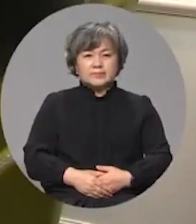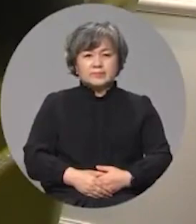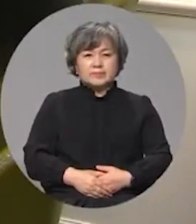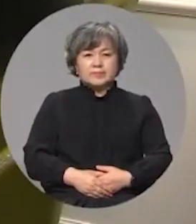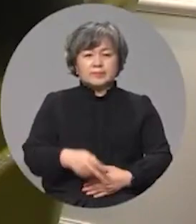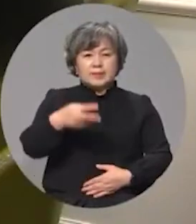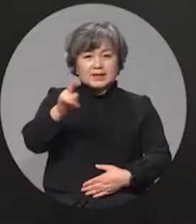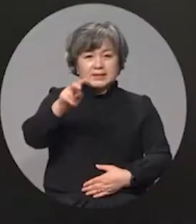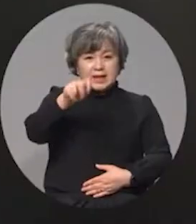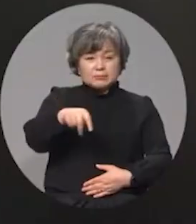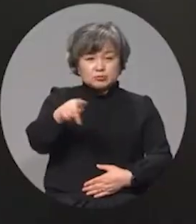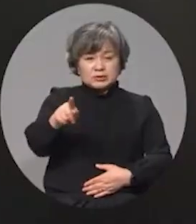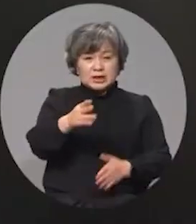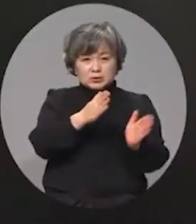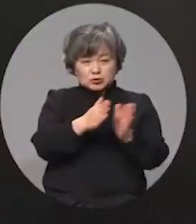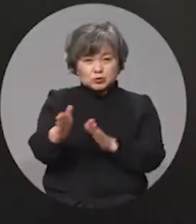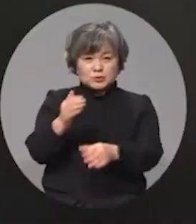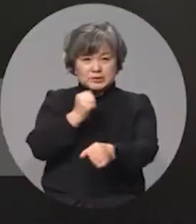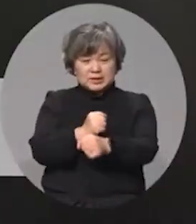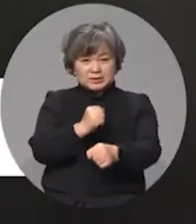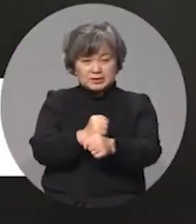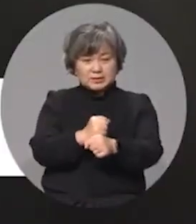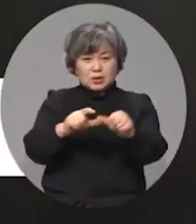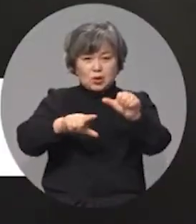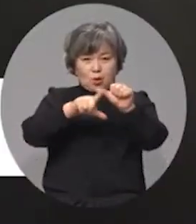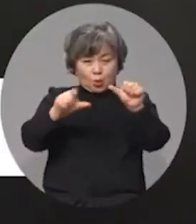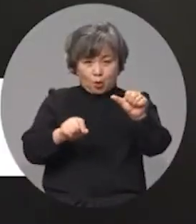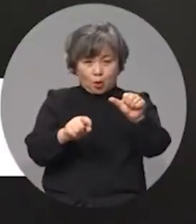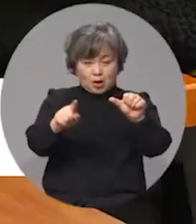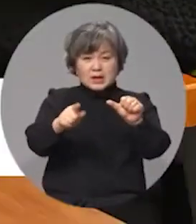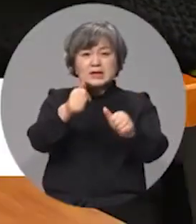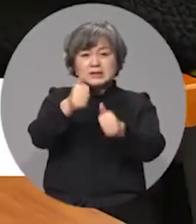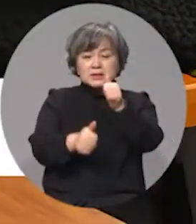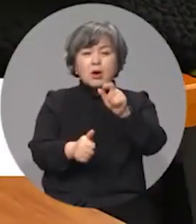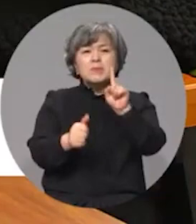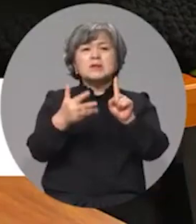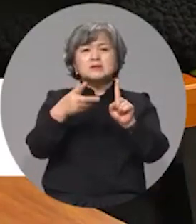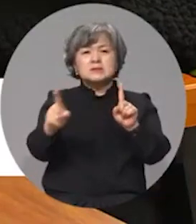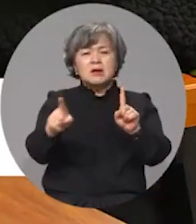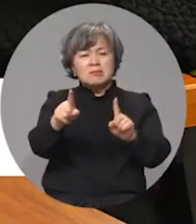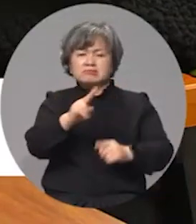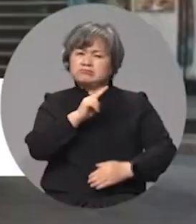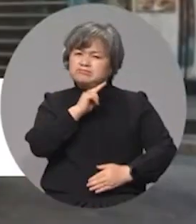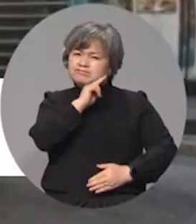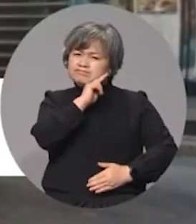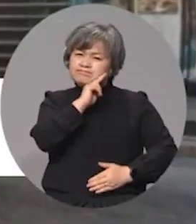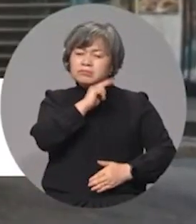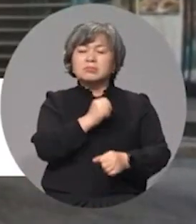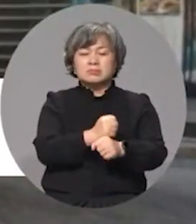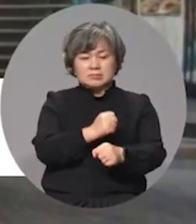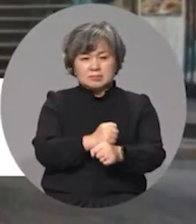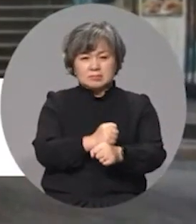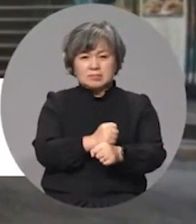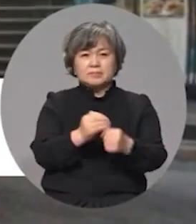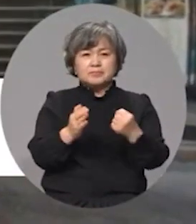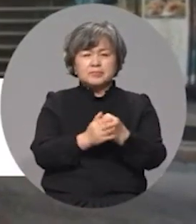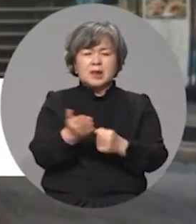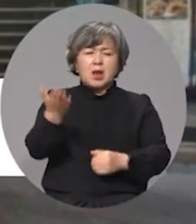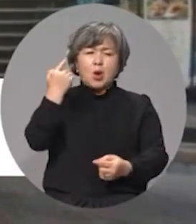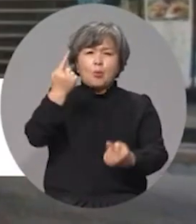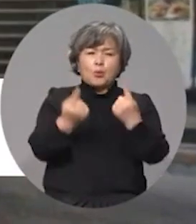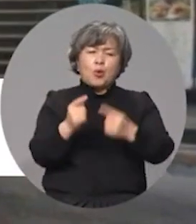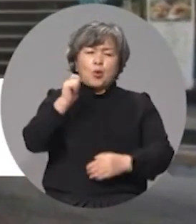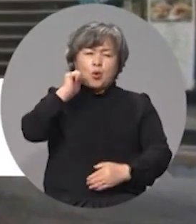세무사 준비생들은 지난월 실시된 1차 시험에도 미심쩍은 눈길을 보내고 있습니다 예년보다